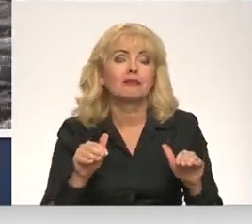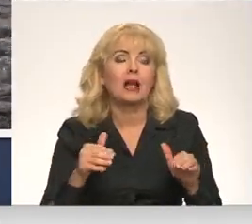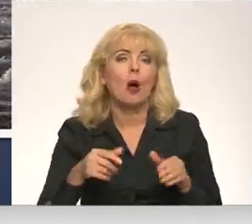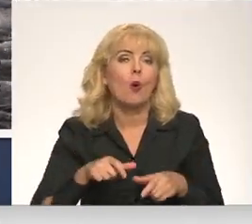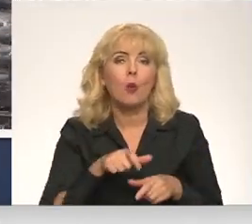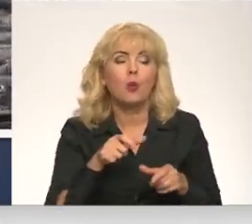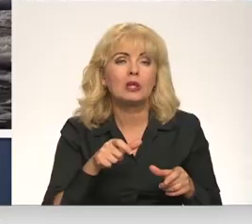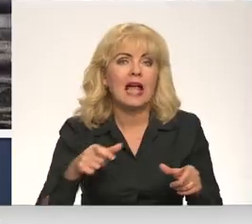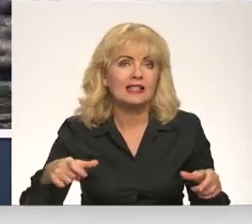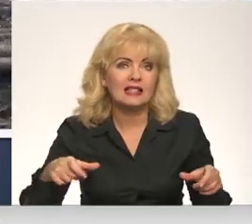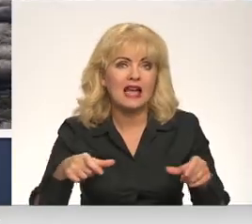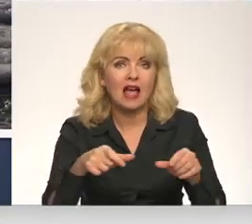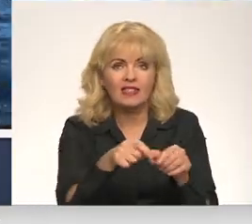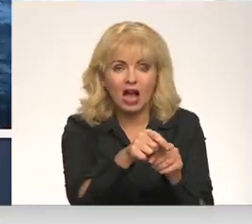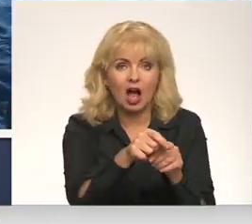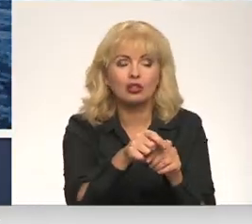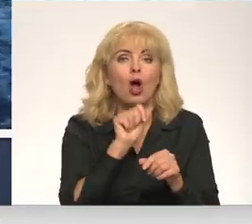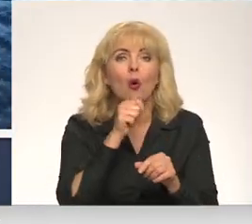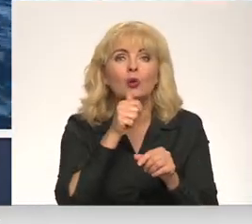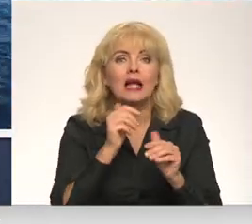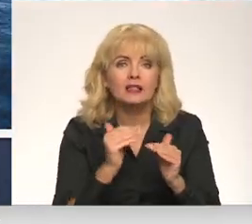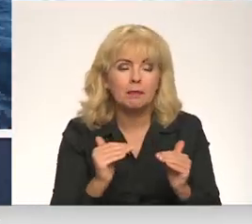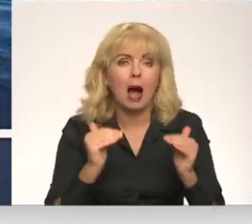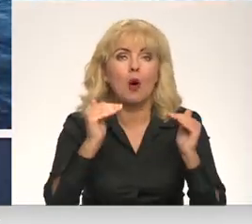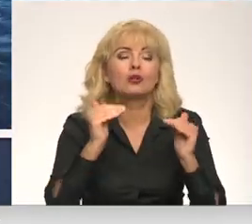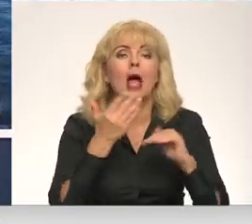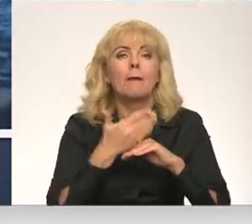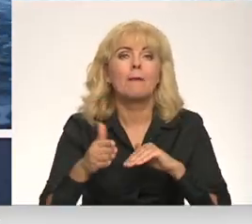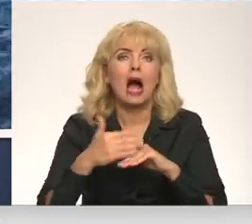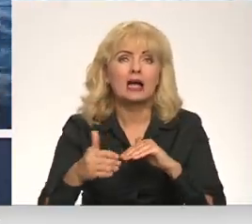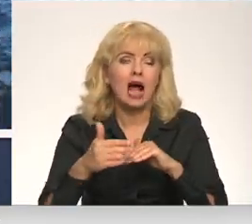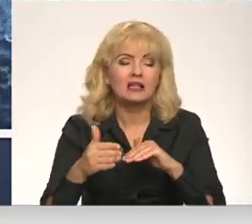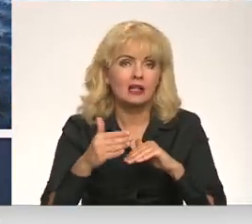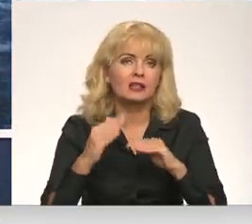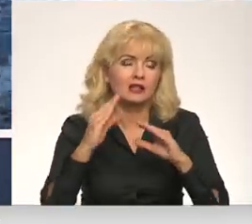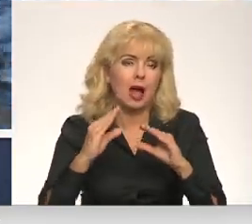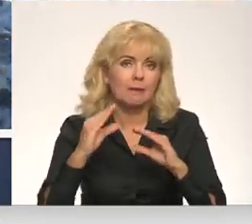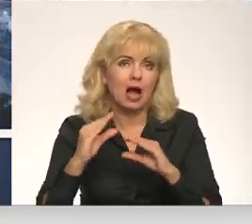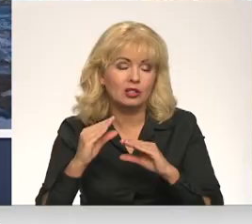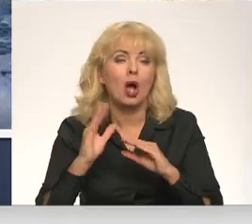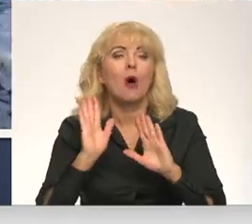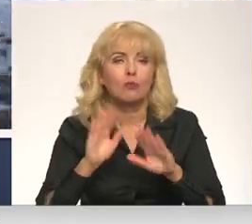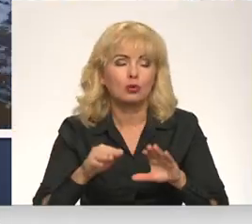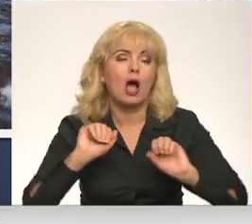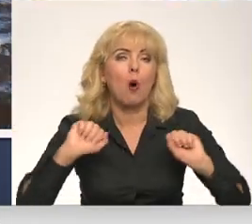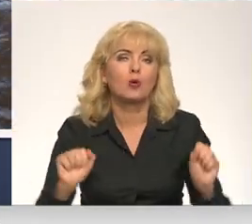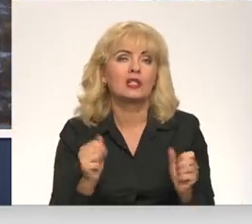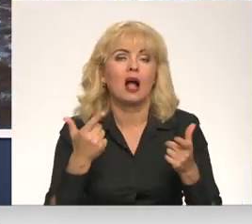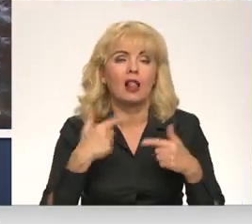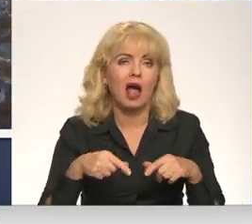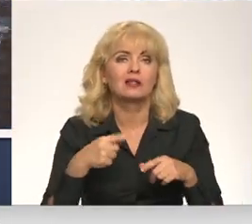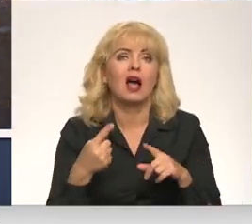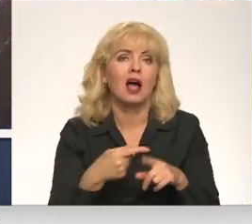līmenis vēl paaugstināsies šodien un rīt, un tad pakāpeniski sāks svārstīties, jo iestāsies vēsāks laiks, un tad jau atkal